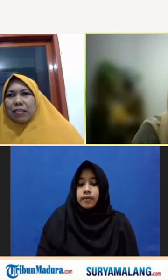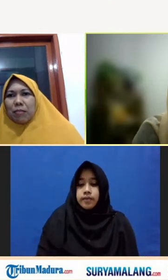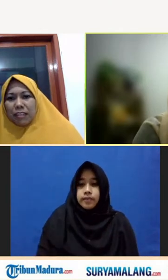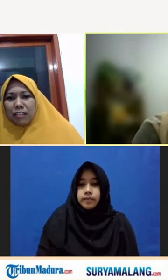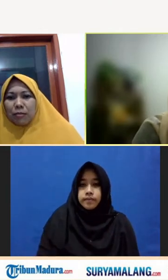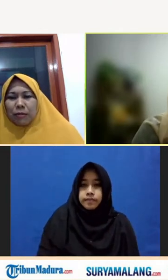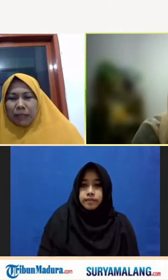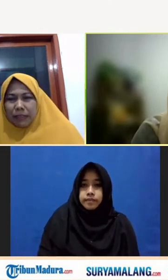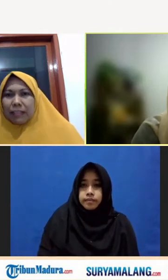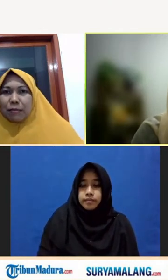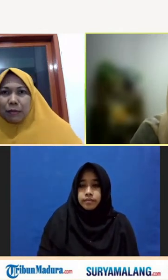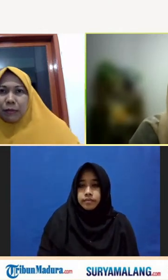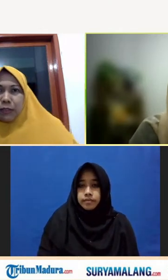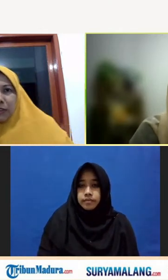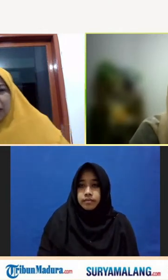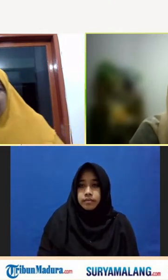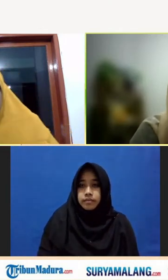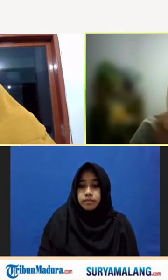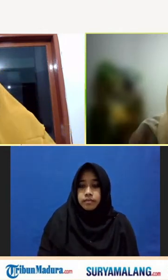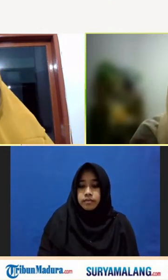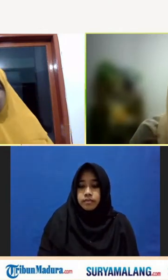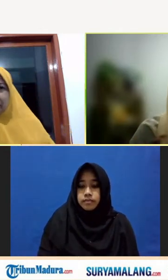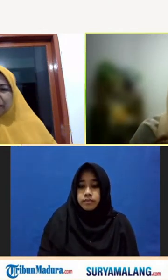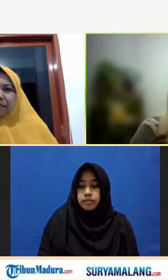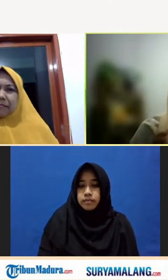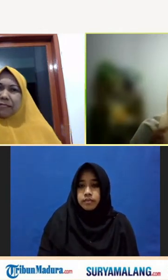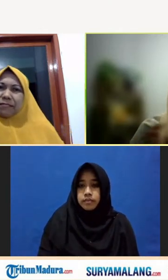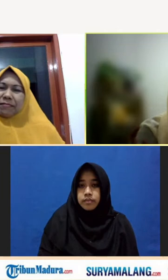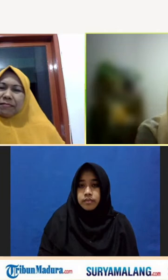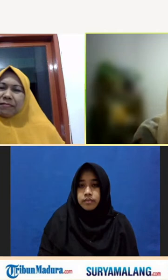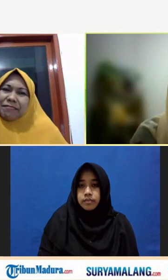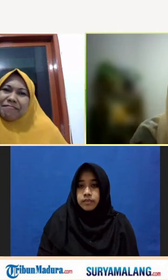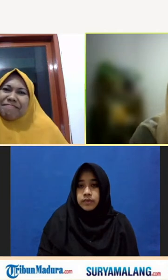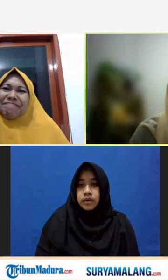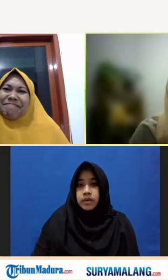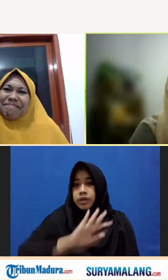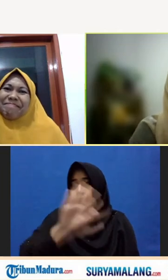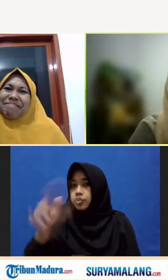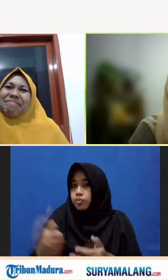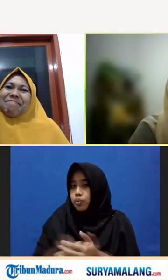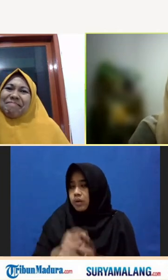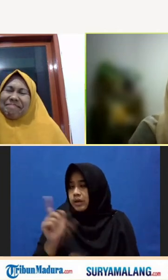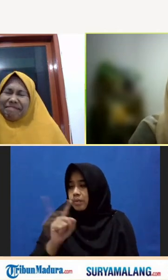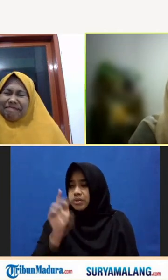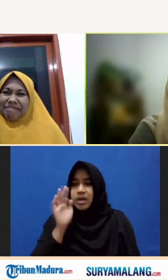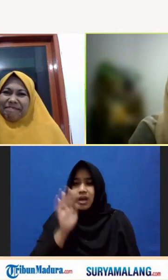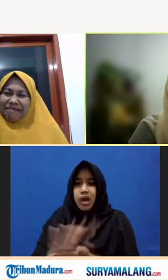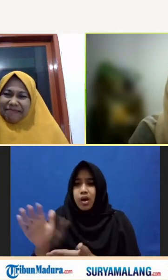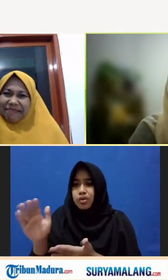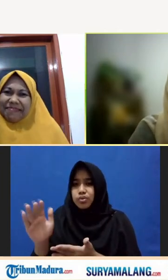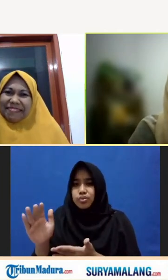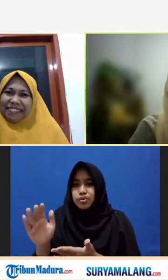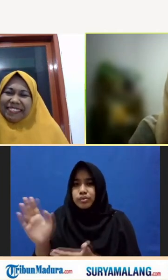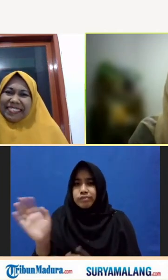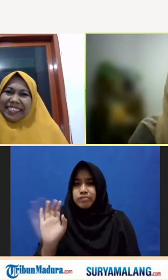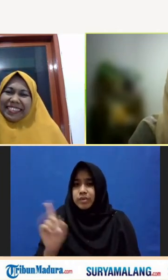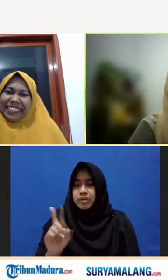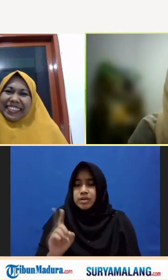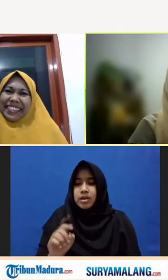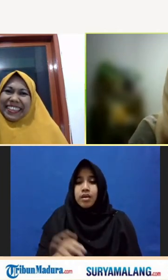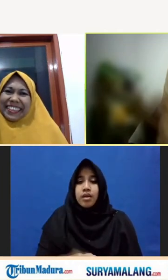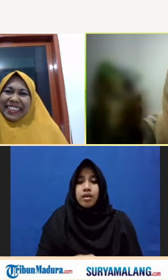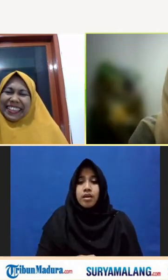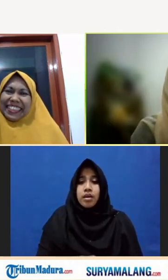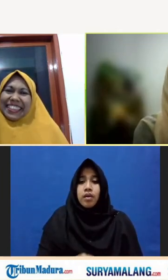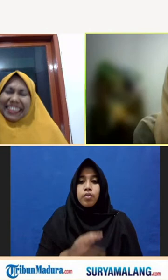Ya, oke. Okay. Dan bisa. Semuanya tidak bisa lagi, ya, Bu. Saya yakin kita punya cukup banyak kesabaran. Mari